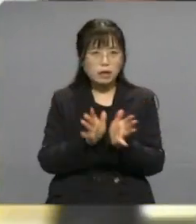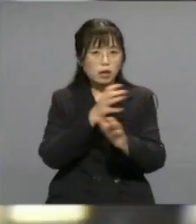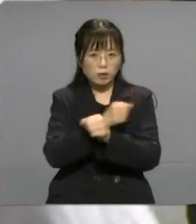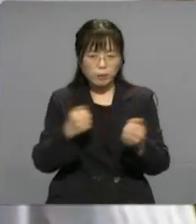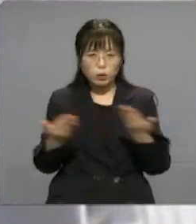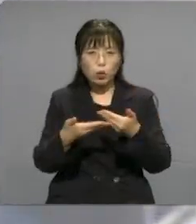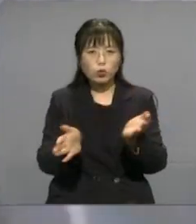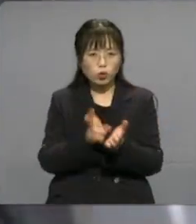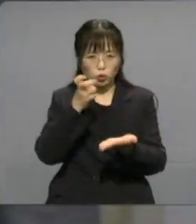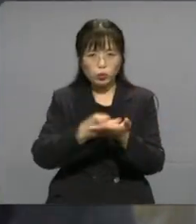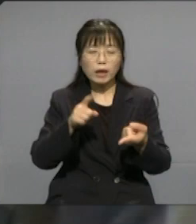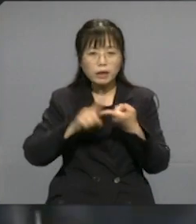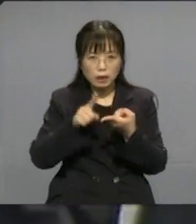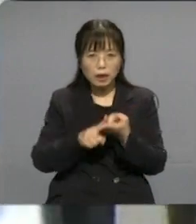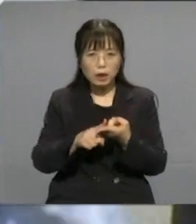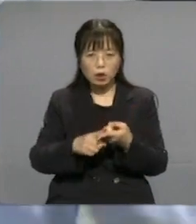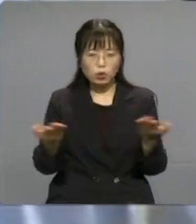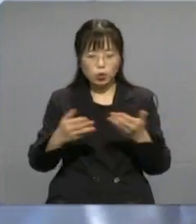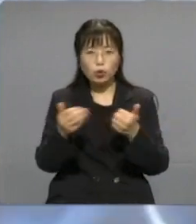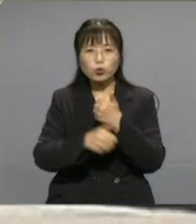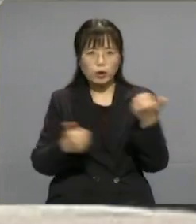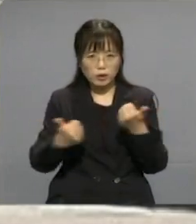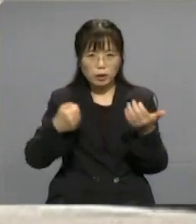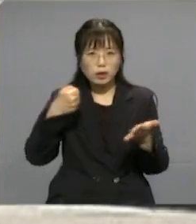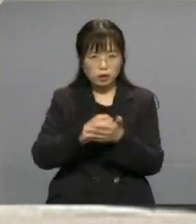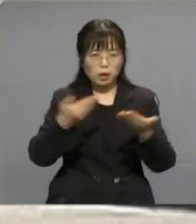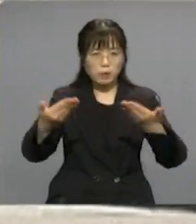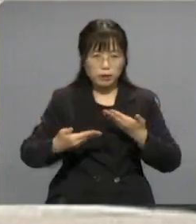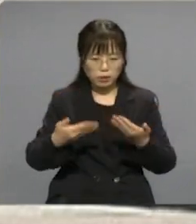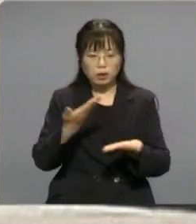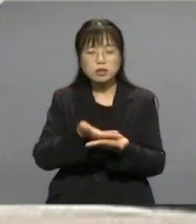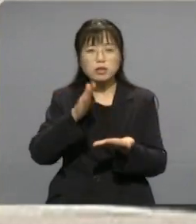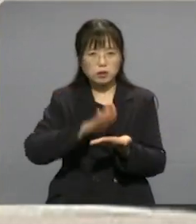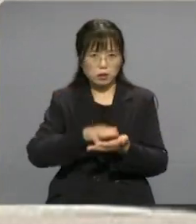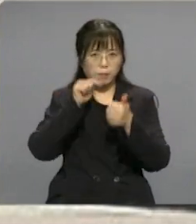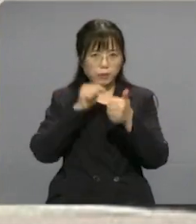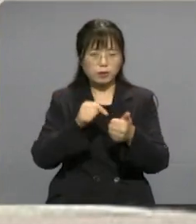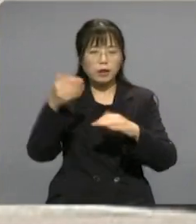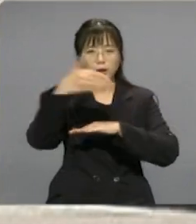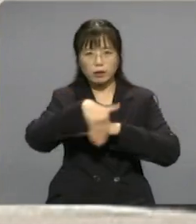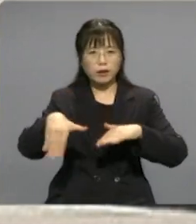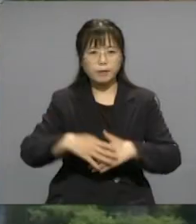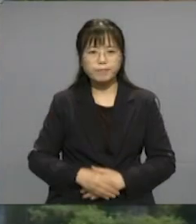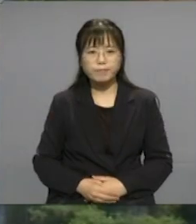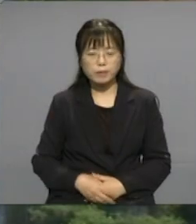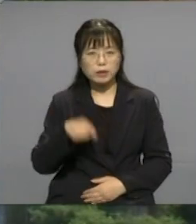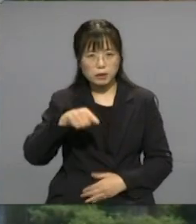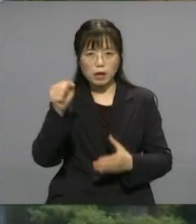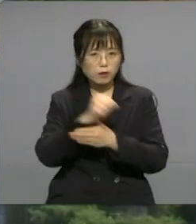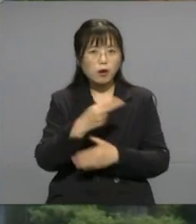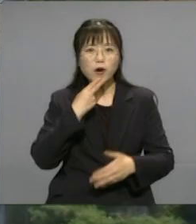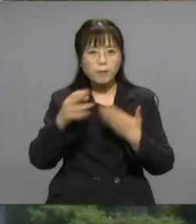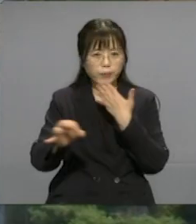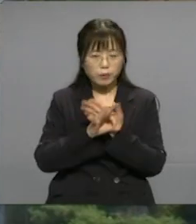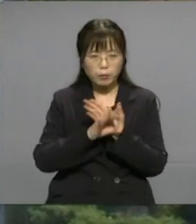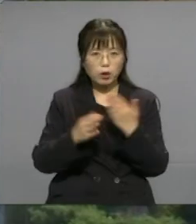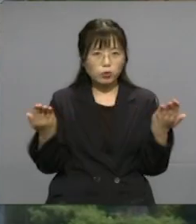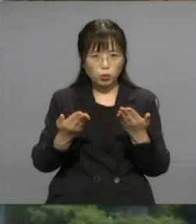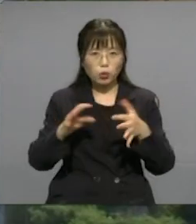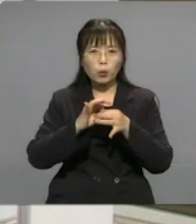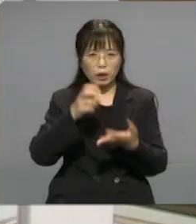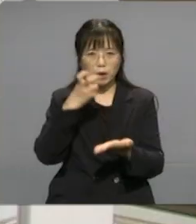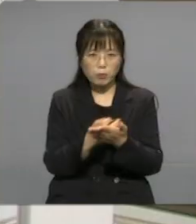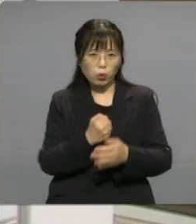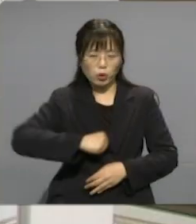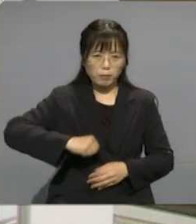단체협약과 노조 규약에 대해 노동위원회의 의결을 얻어 시정 명령하기로 했습니다. 이에 응하지 않으면